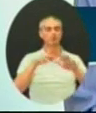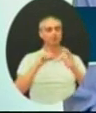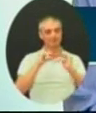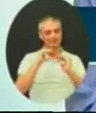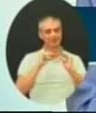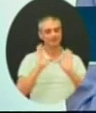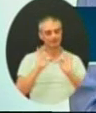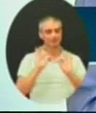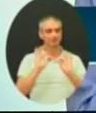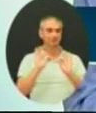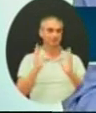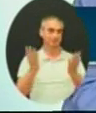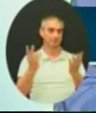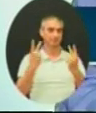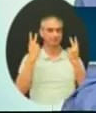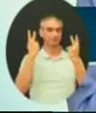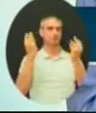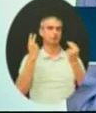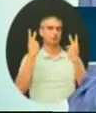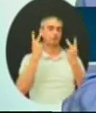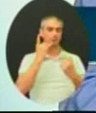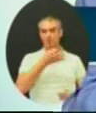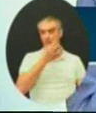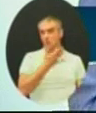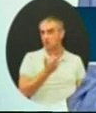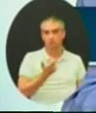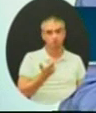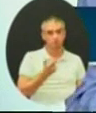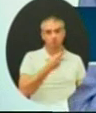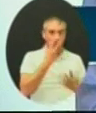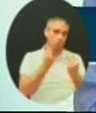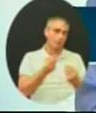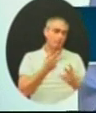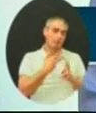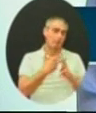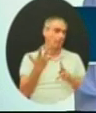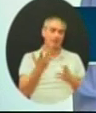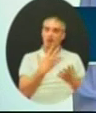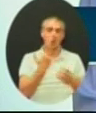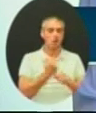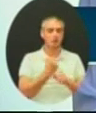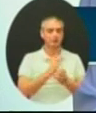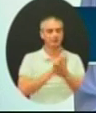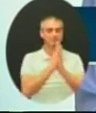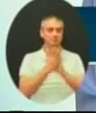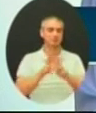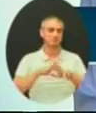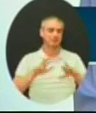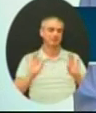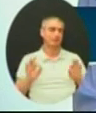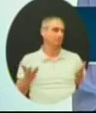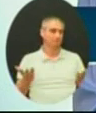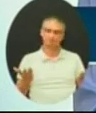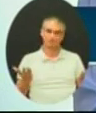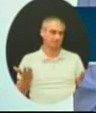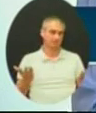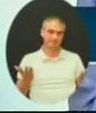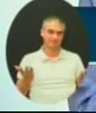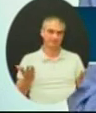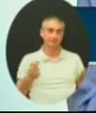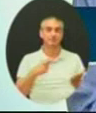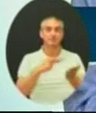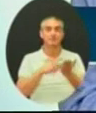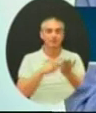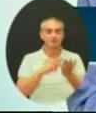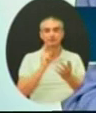יחסית כן איבנט. נאומים הם טובים כנאומים בלבד, הם לא מייצרים מציאות והם גם לא משנים מציאות,